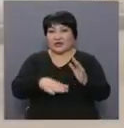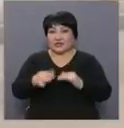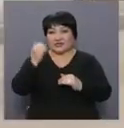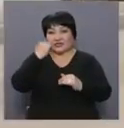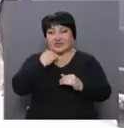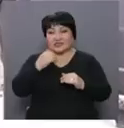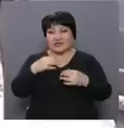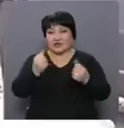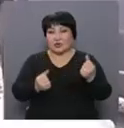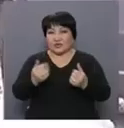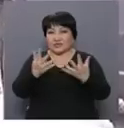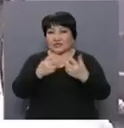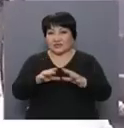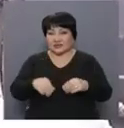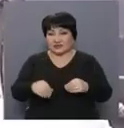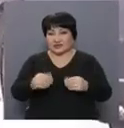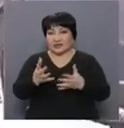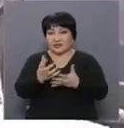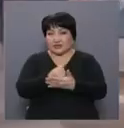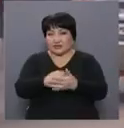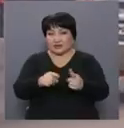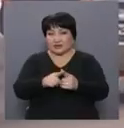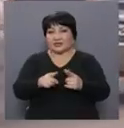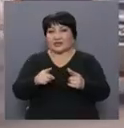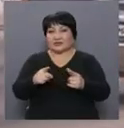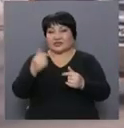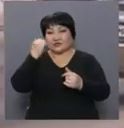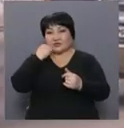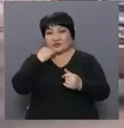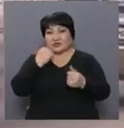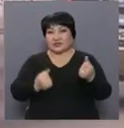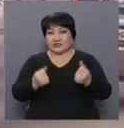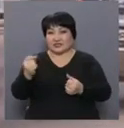бөлінген. Бағдарлама бекітілгеннен кейін алдағы уақытта тозығы жеткен көлік иелері